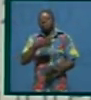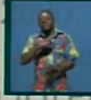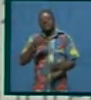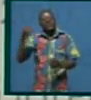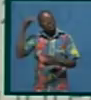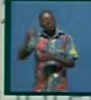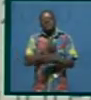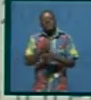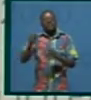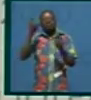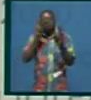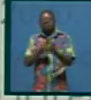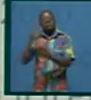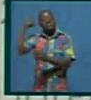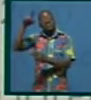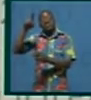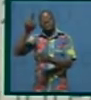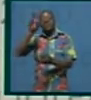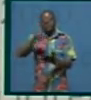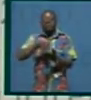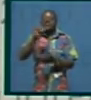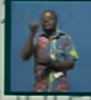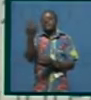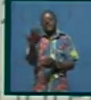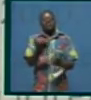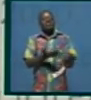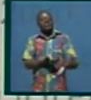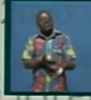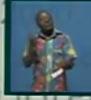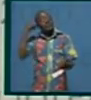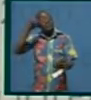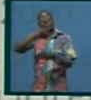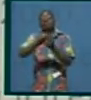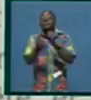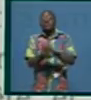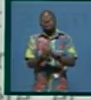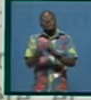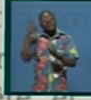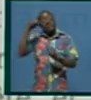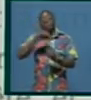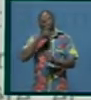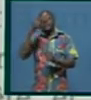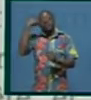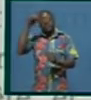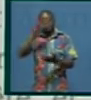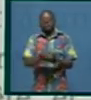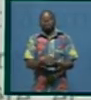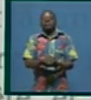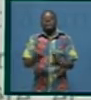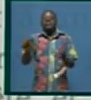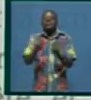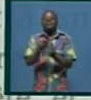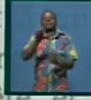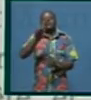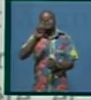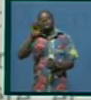coup d'état de septembre 2015 et en attente de réhabilitation, ne semble plus faire l'unanimité. Alors que Léonce Kone, Paramanga